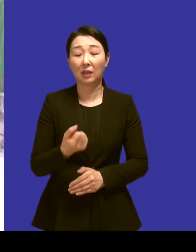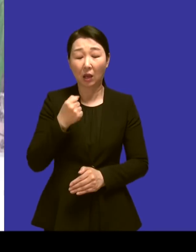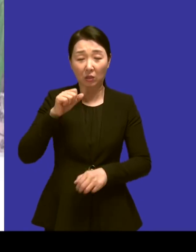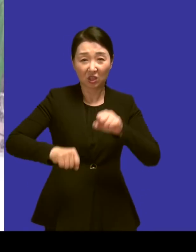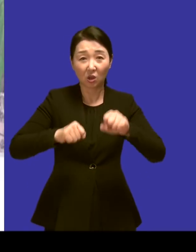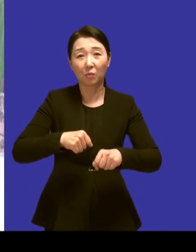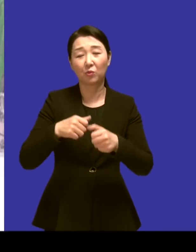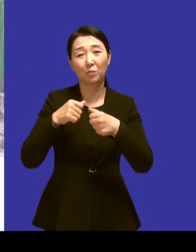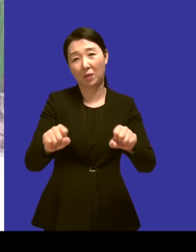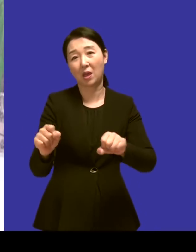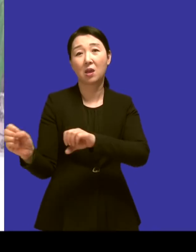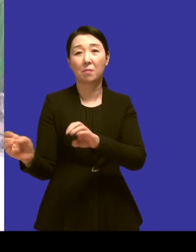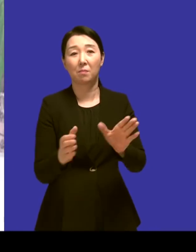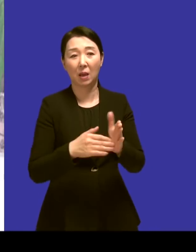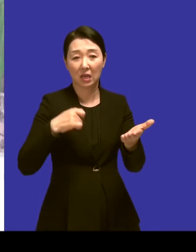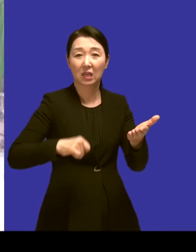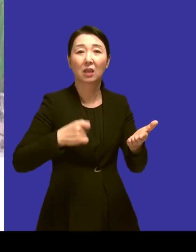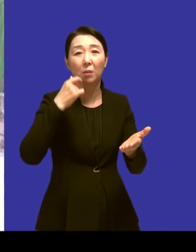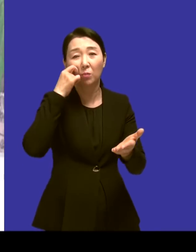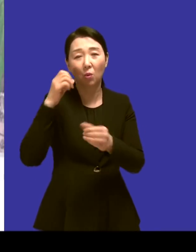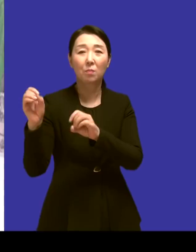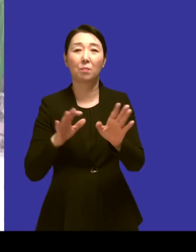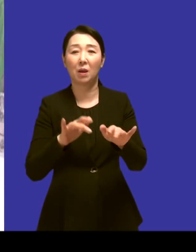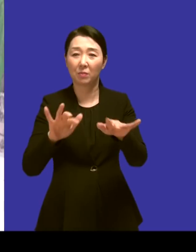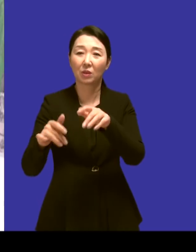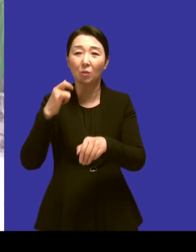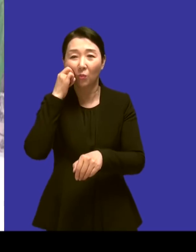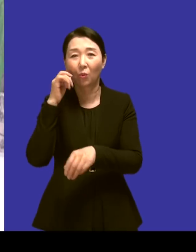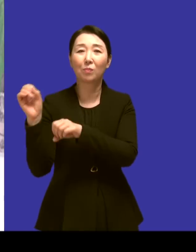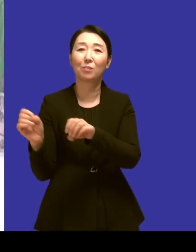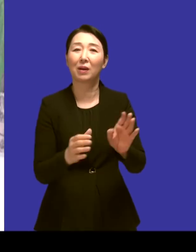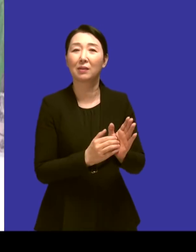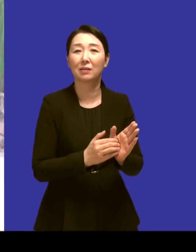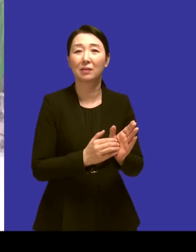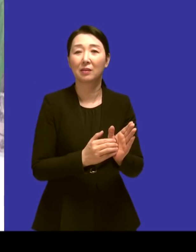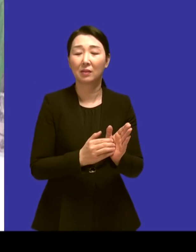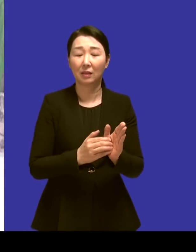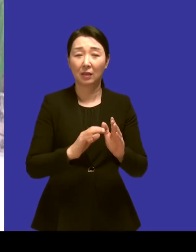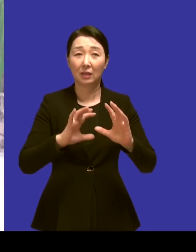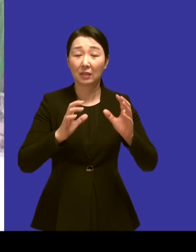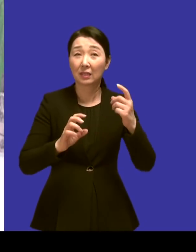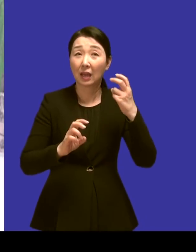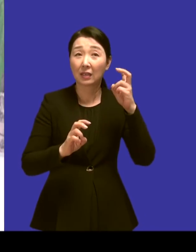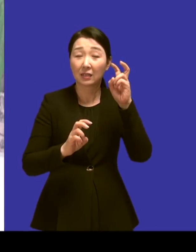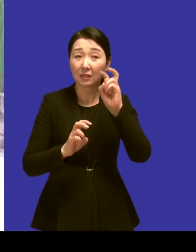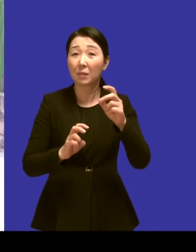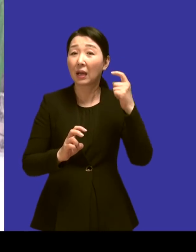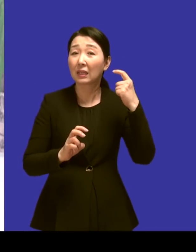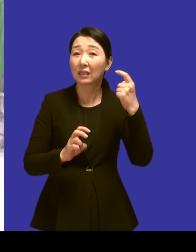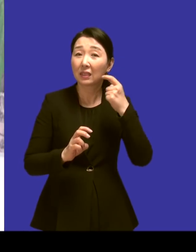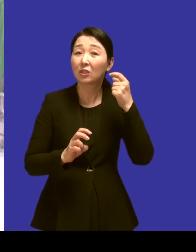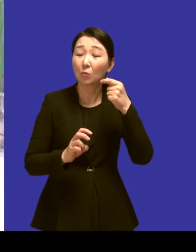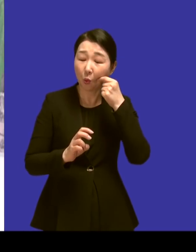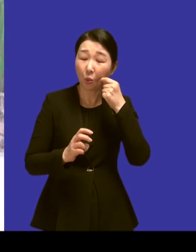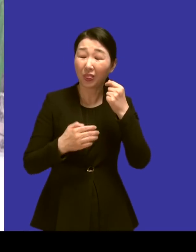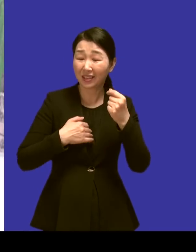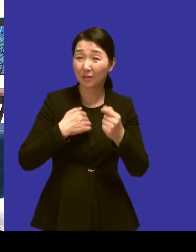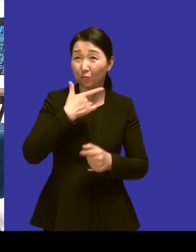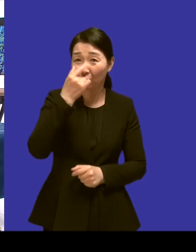다 부시셨고 기타도 못 치게 하셨고 피아노도 못 치게 하시고 세상 음악 못 듣게 하신 그 결핍이 저를